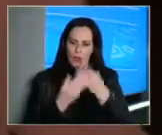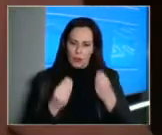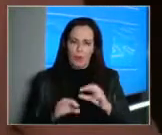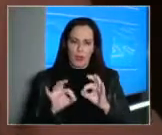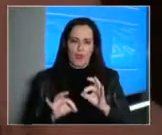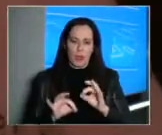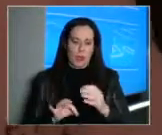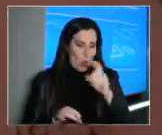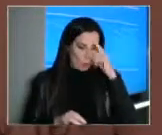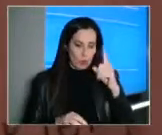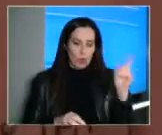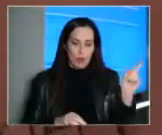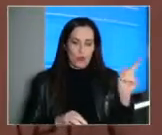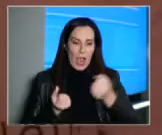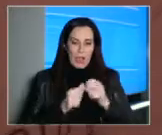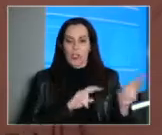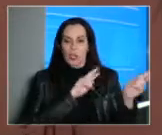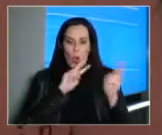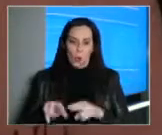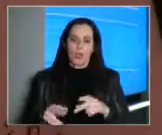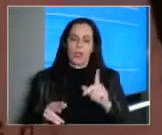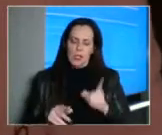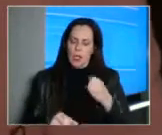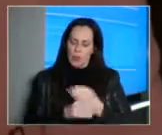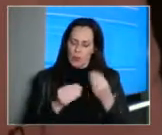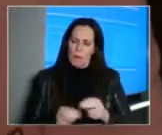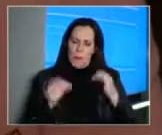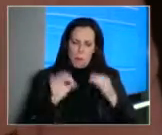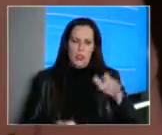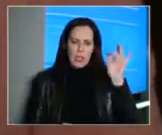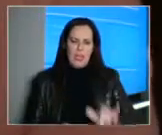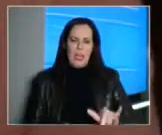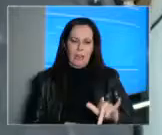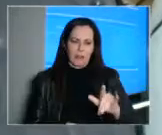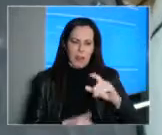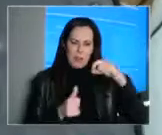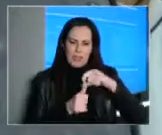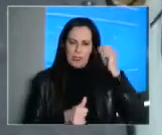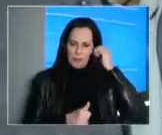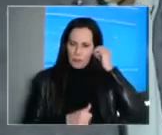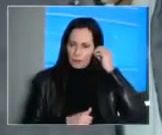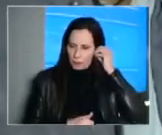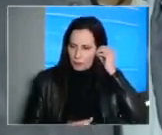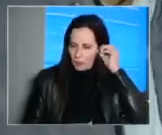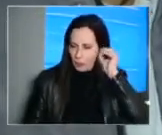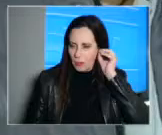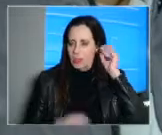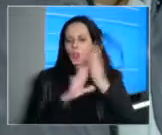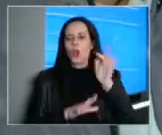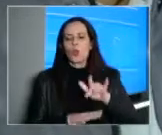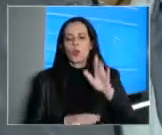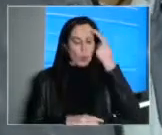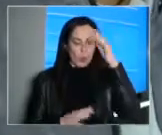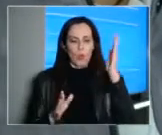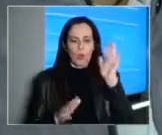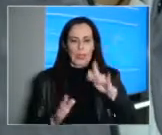आए हैं, और अब भारत को पाकिस्तान पे कड़ा एक्शन शुरू करना चाहिए। इट्स इंडिया वर्सेस टेररिस्ट,